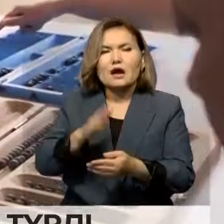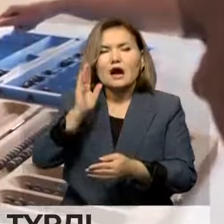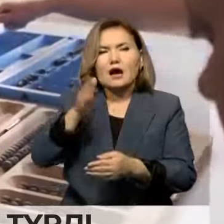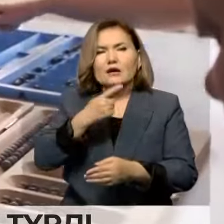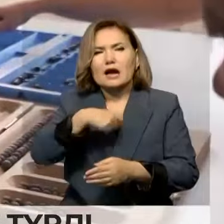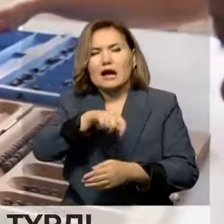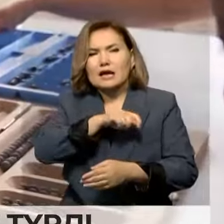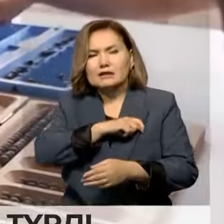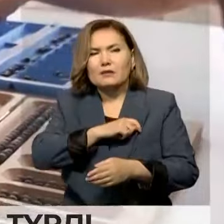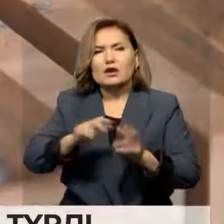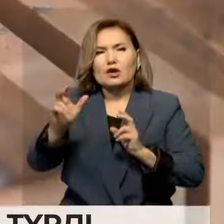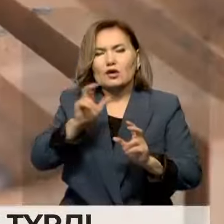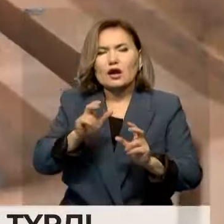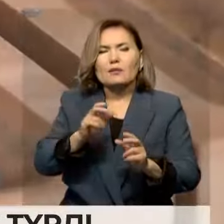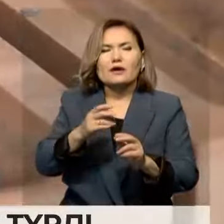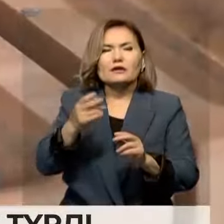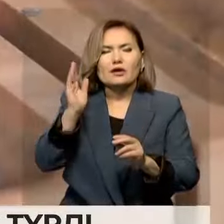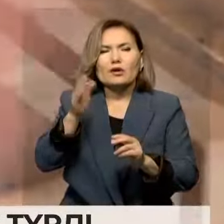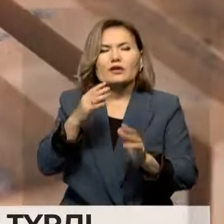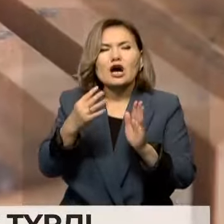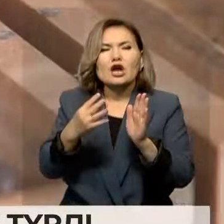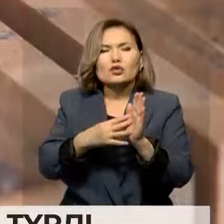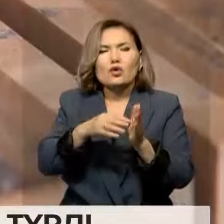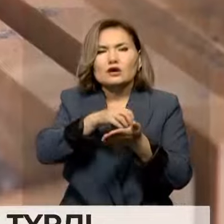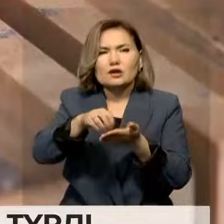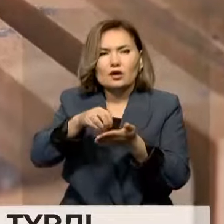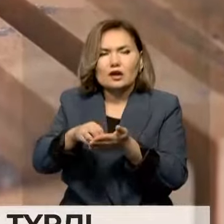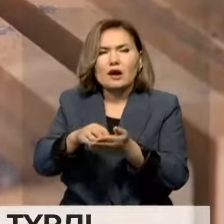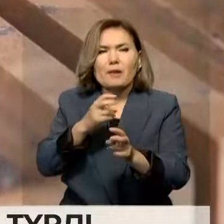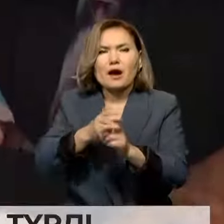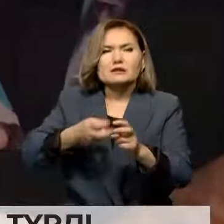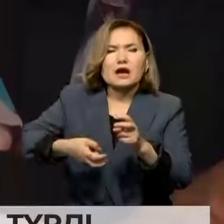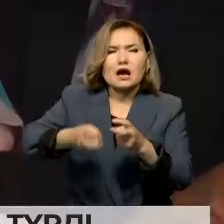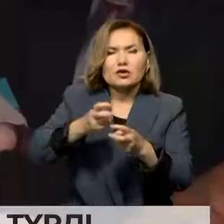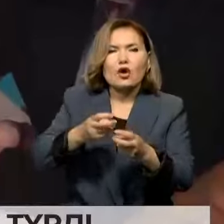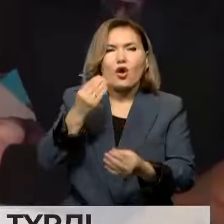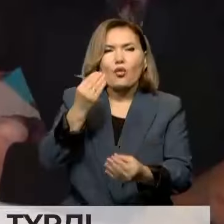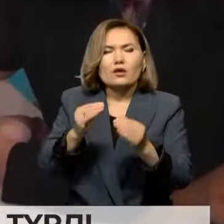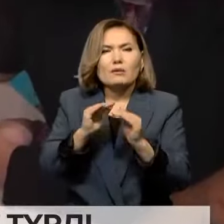испан университеттерінде тоғызқұмалақ пен асық ату клубтарын ашу жолға